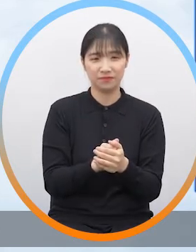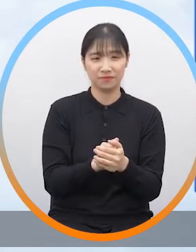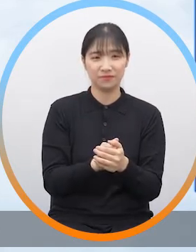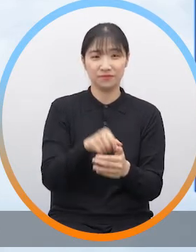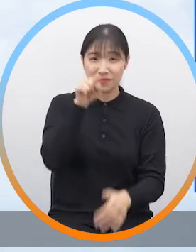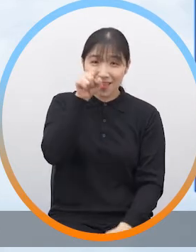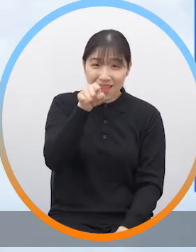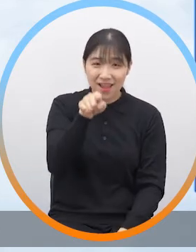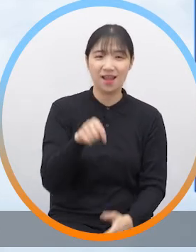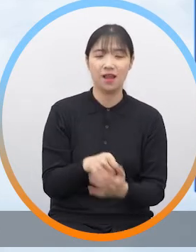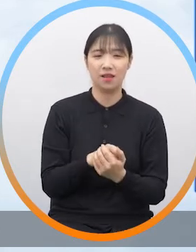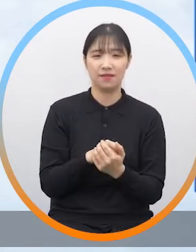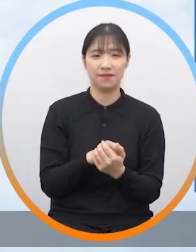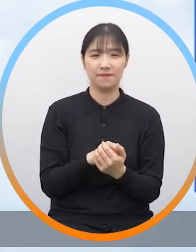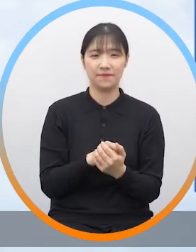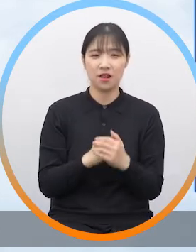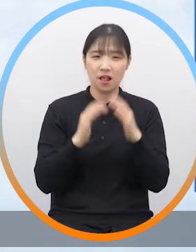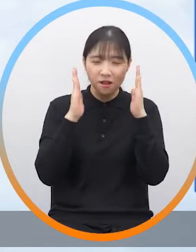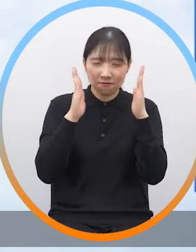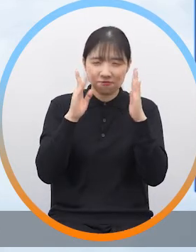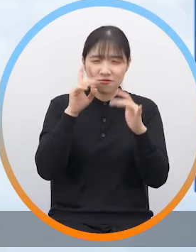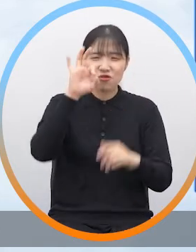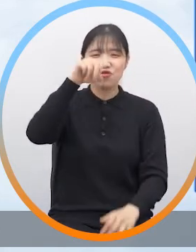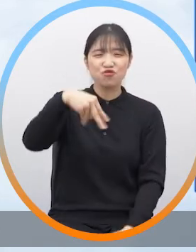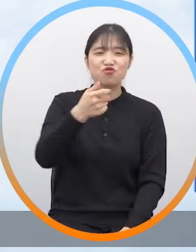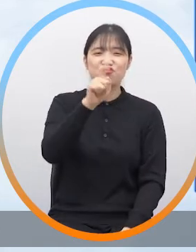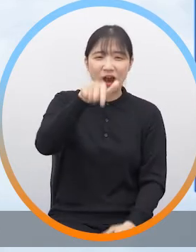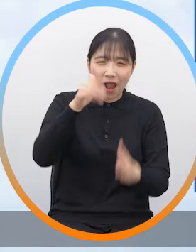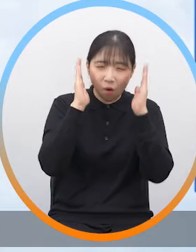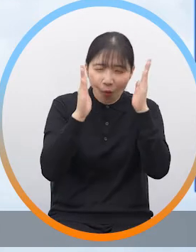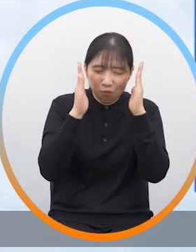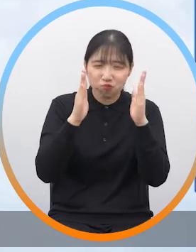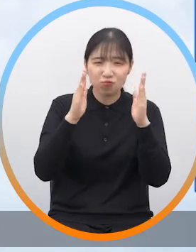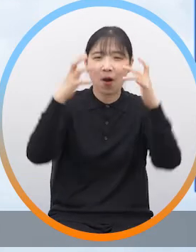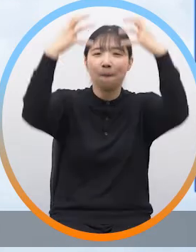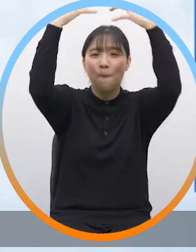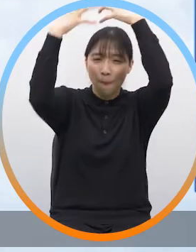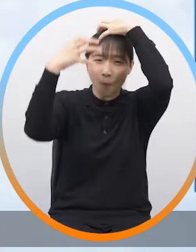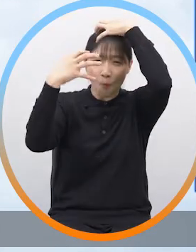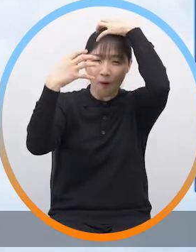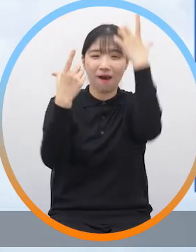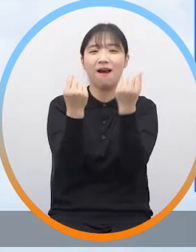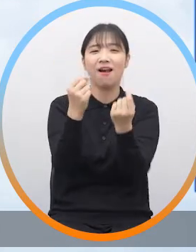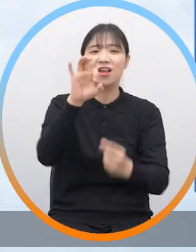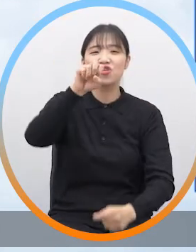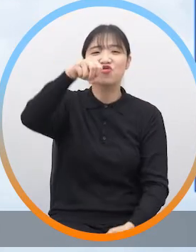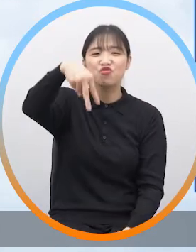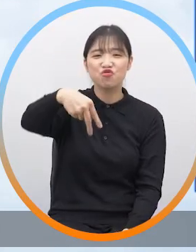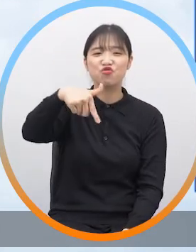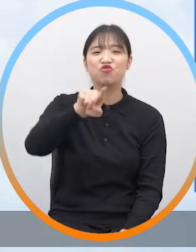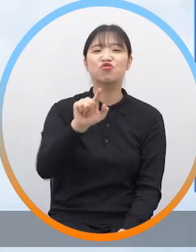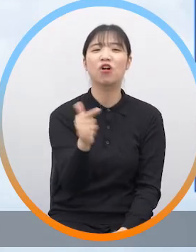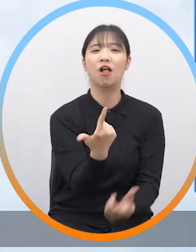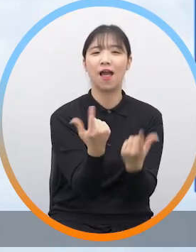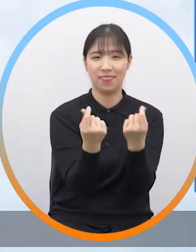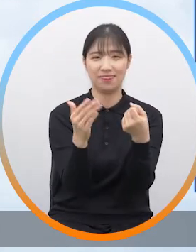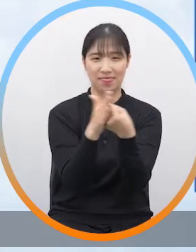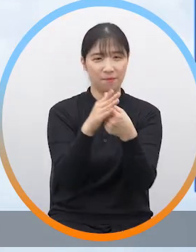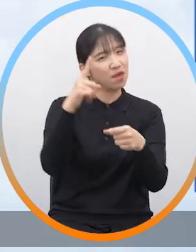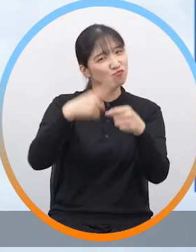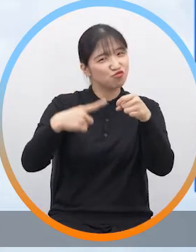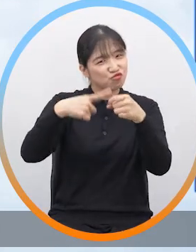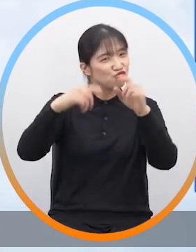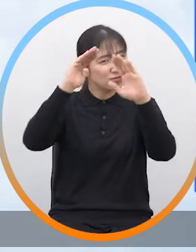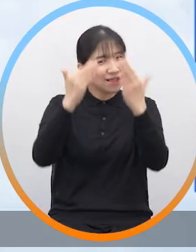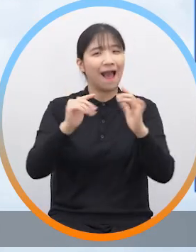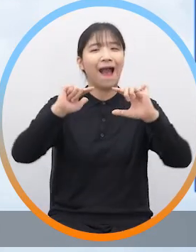바로 이것이 유학자들이 쓴 유건이다, 모자다. 그래서 불상은